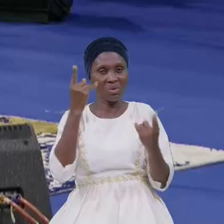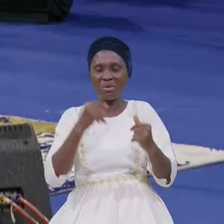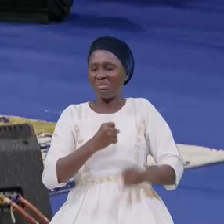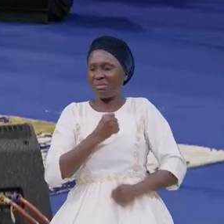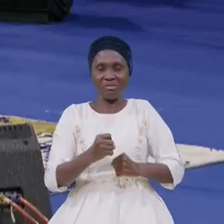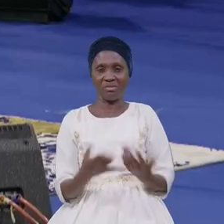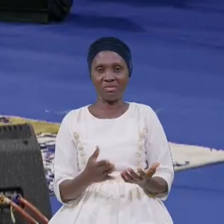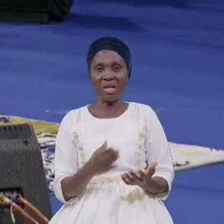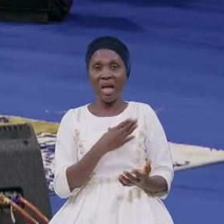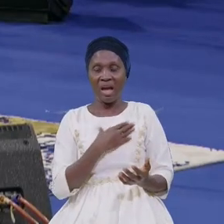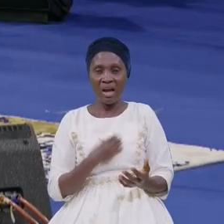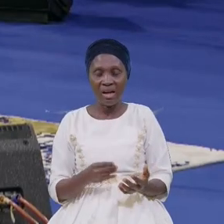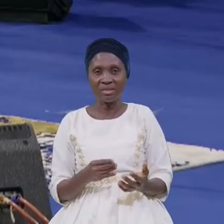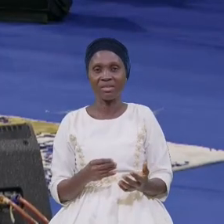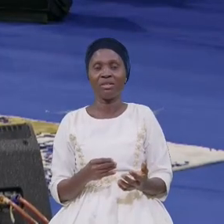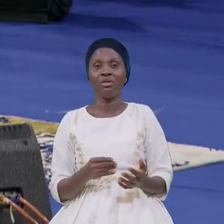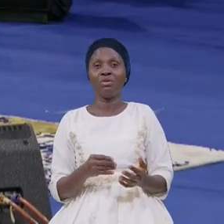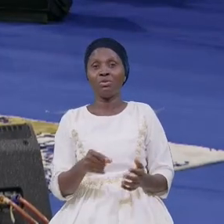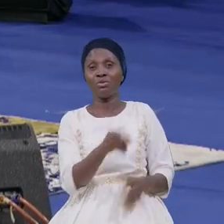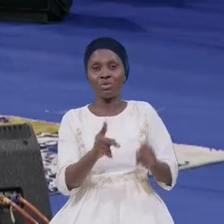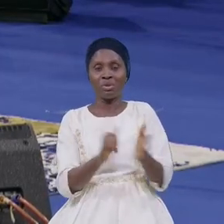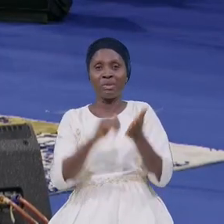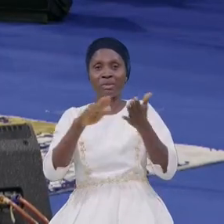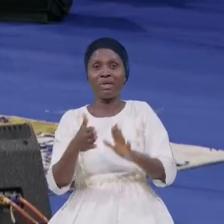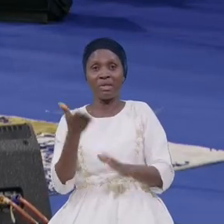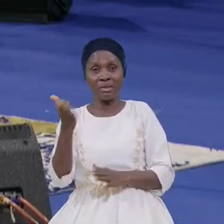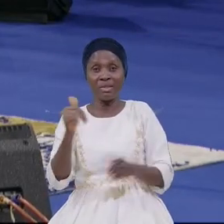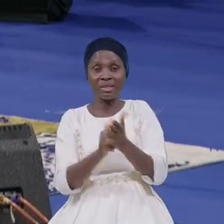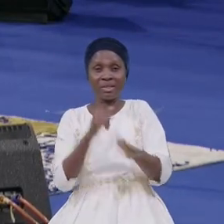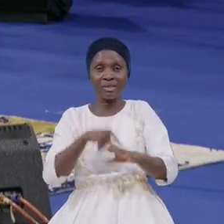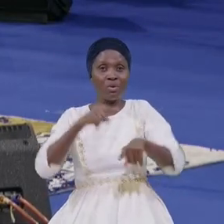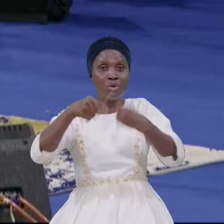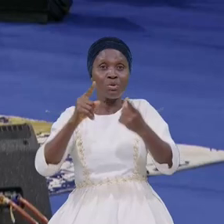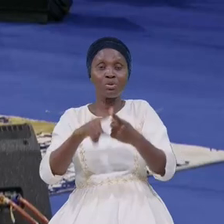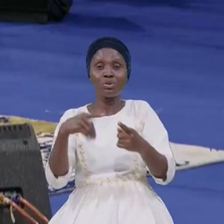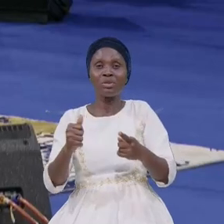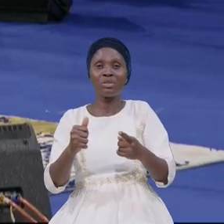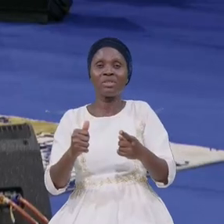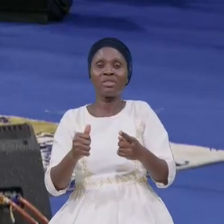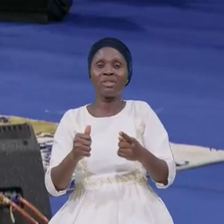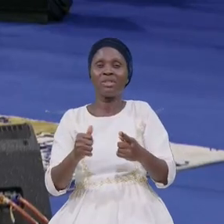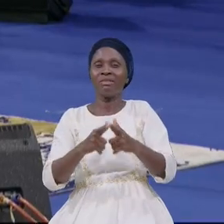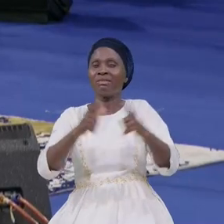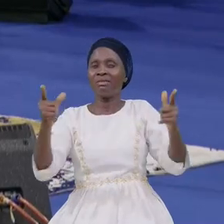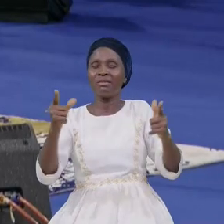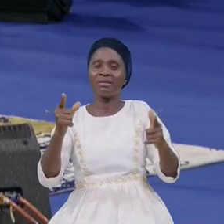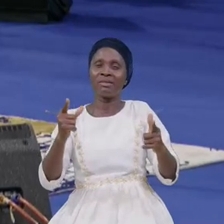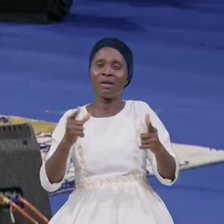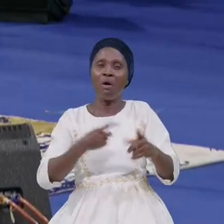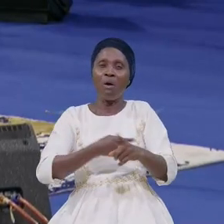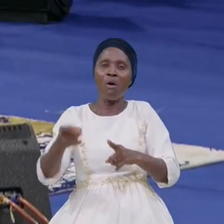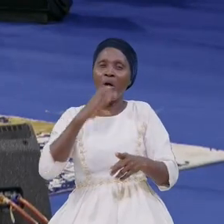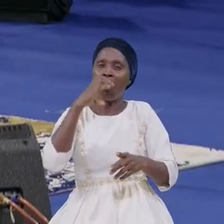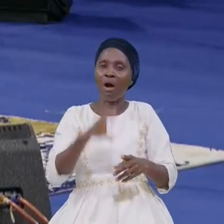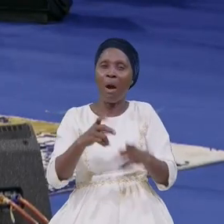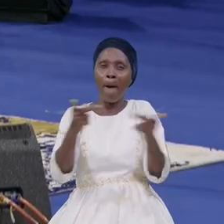Même si, après avoir parcouru la grande tribulation, ils iront encore au grand tourment et vont passer l'éternité en